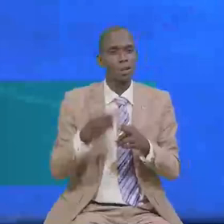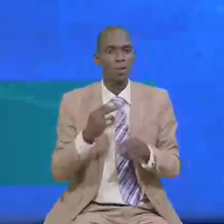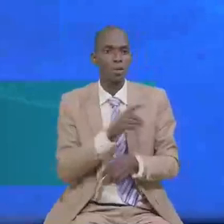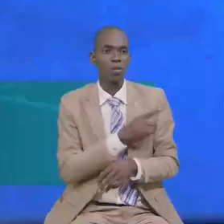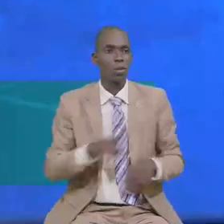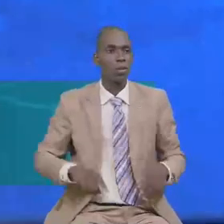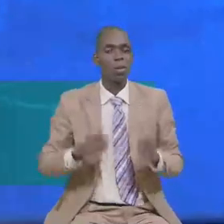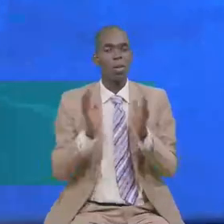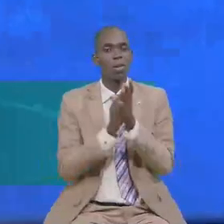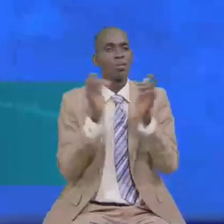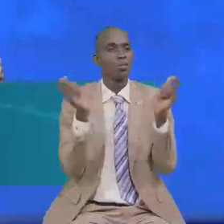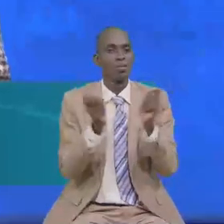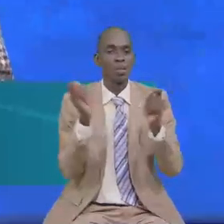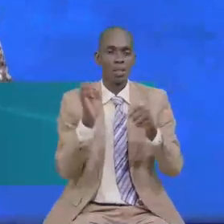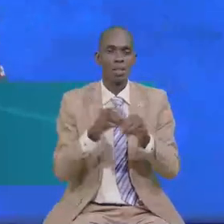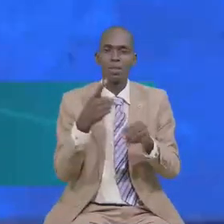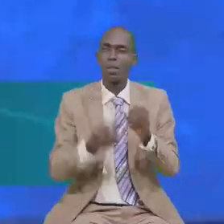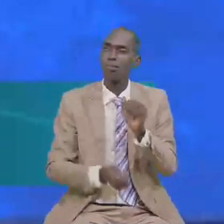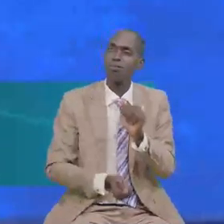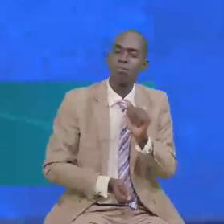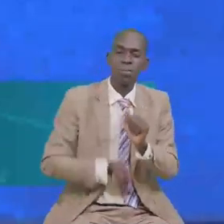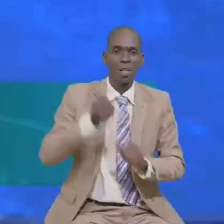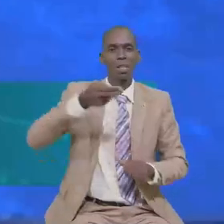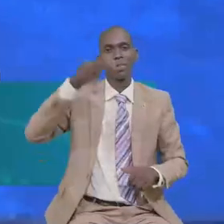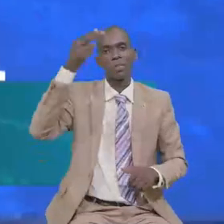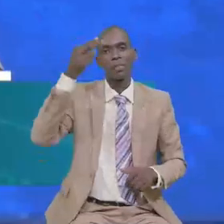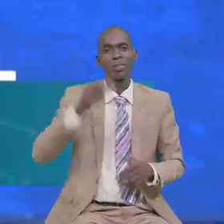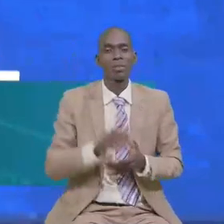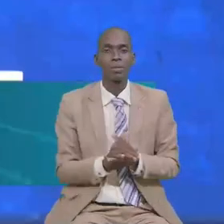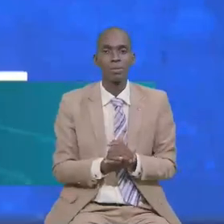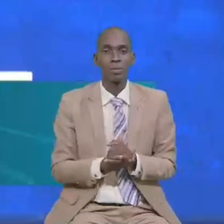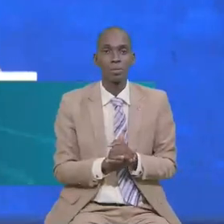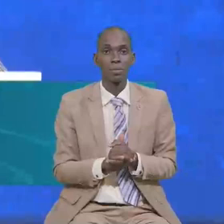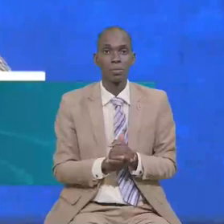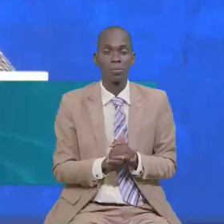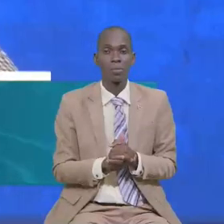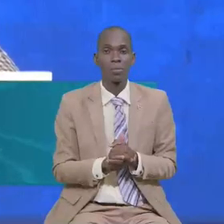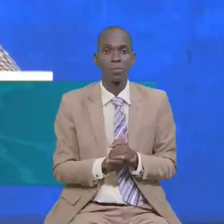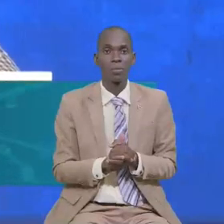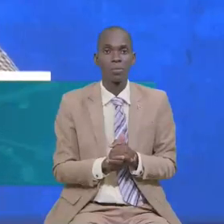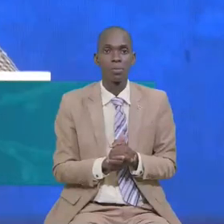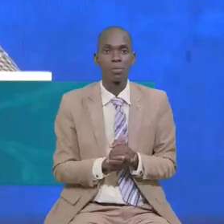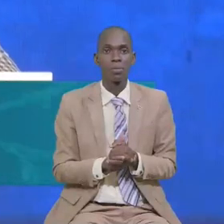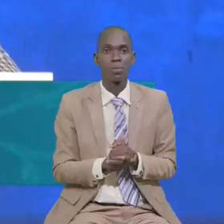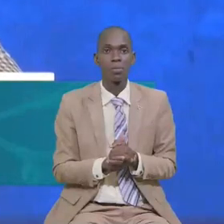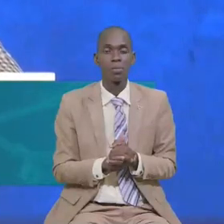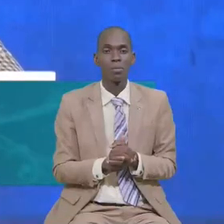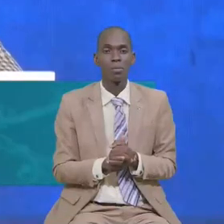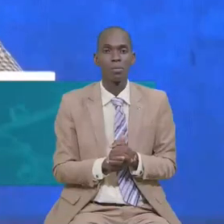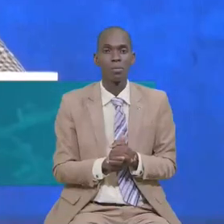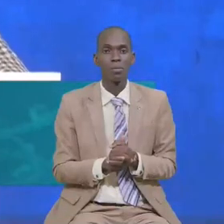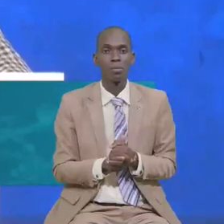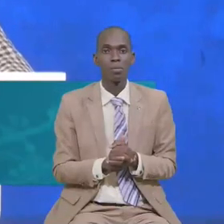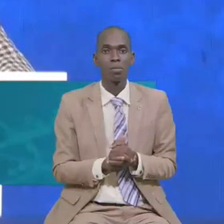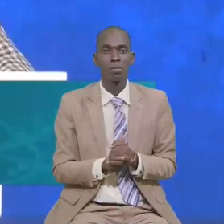béni soit celui qui vient au nom du Seigneur, Hosanna dans les lieux très